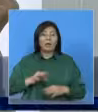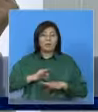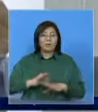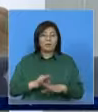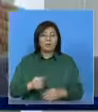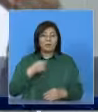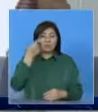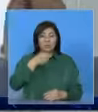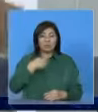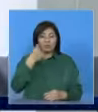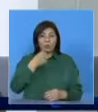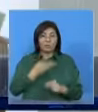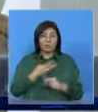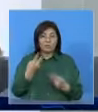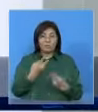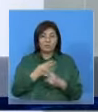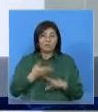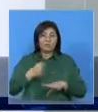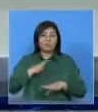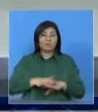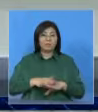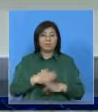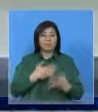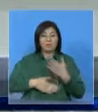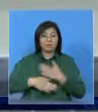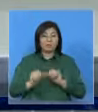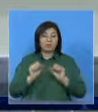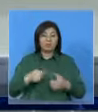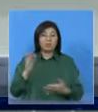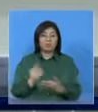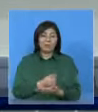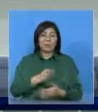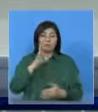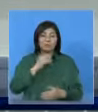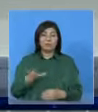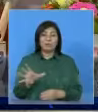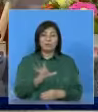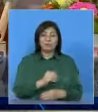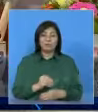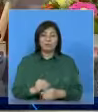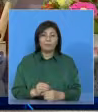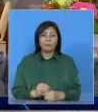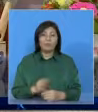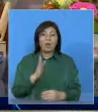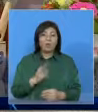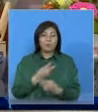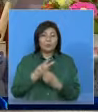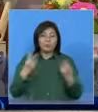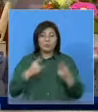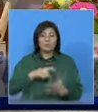своем примере, что, несмотря на трудности и ограничения, можно добиться успеха во всем. Будем рассматривать